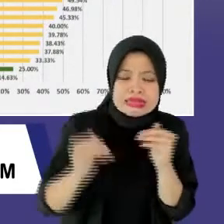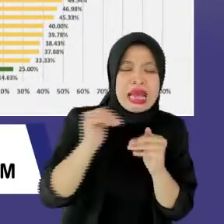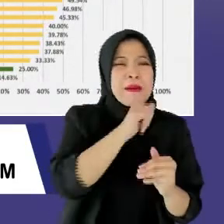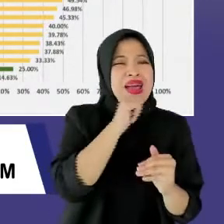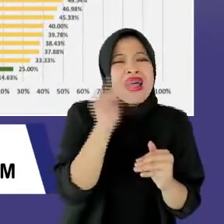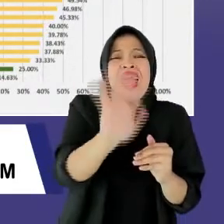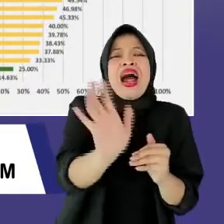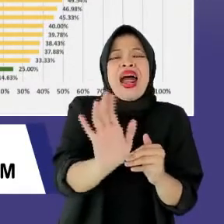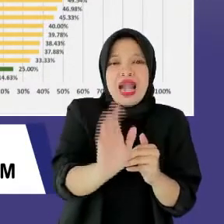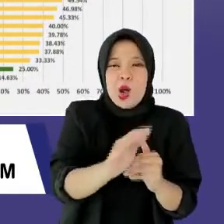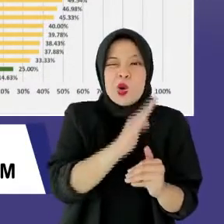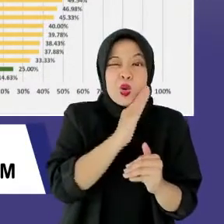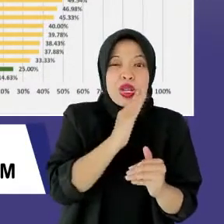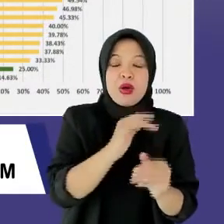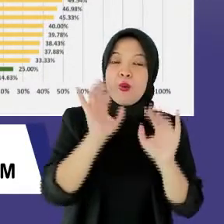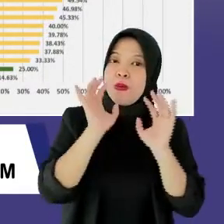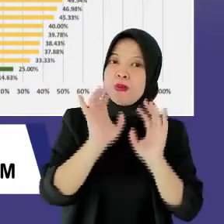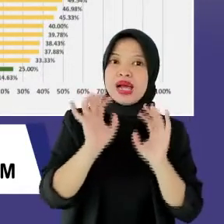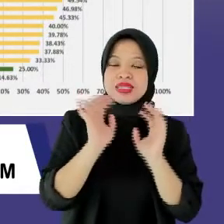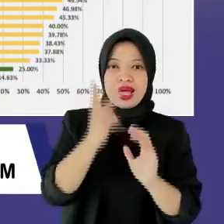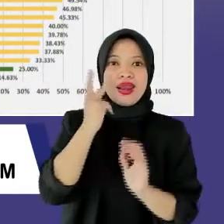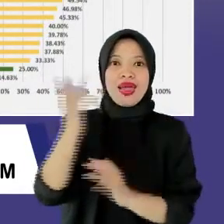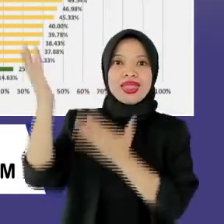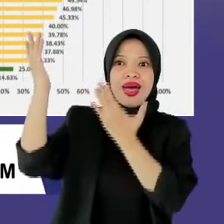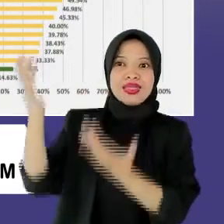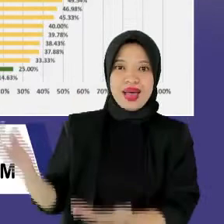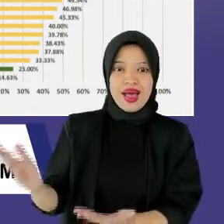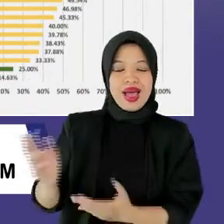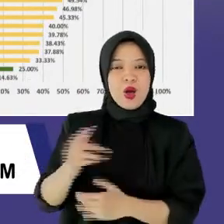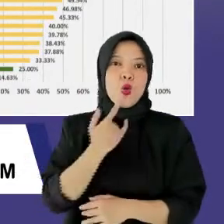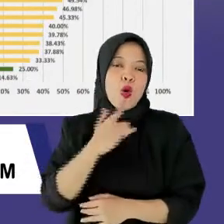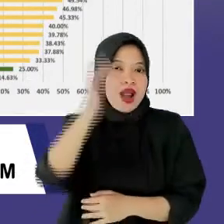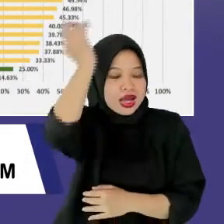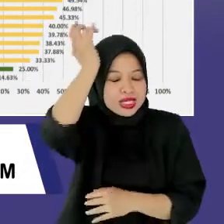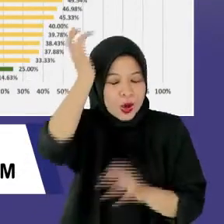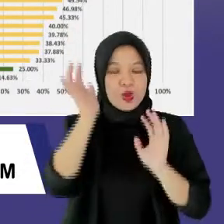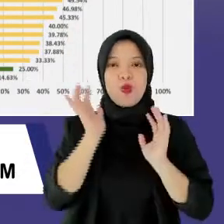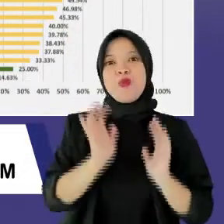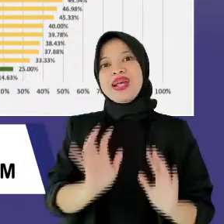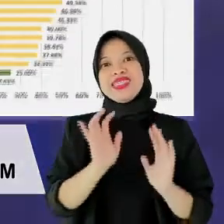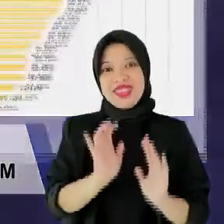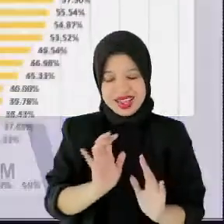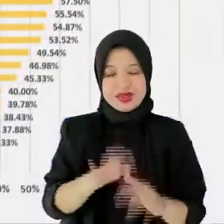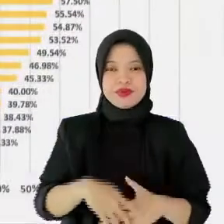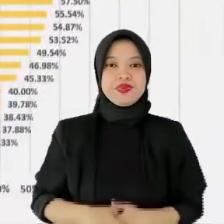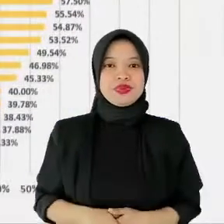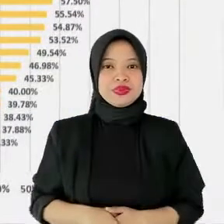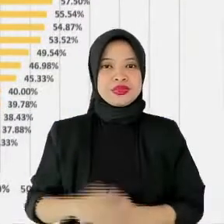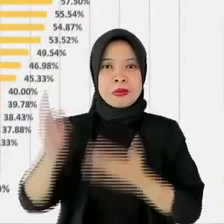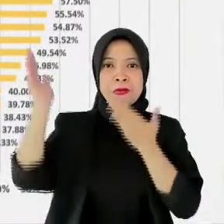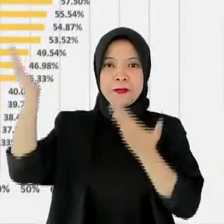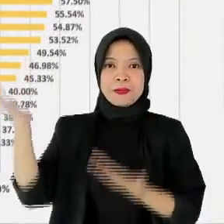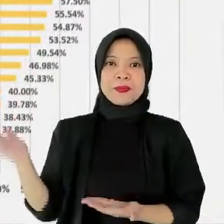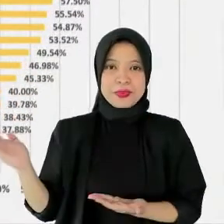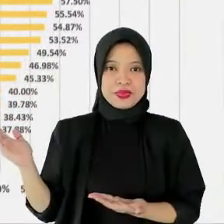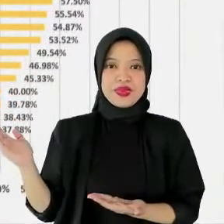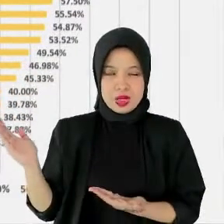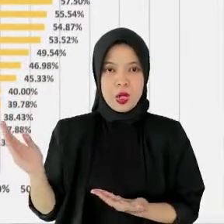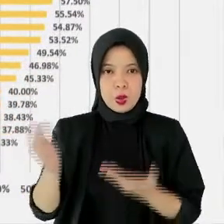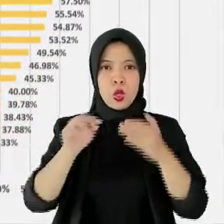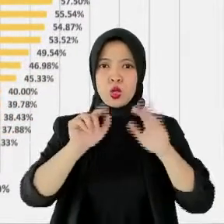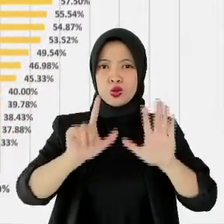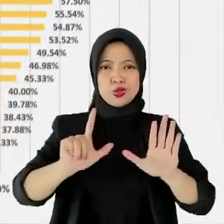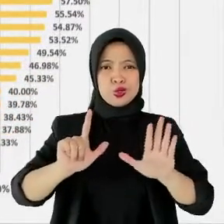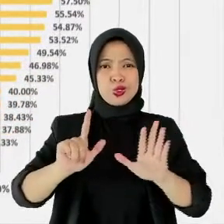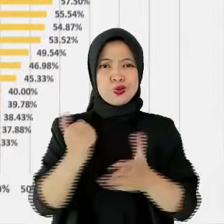gitu ya. Kita lihat kuningnya banyak sekali, hijaunya juga banyak di sini. Bahkan kalau kita lihat ini sudah lebih dari